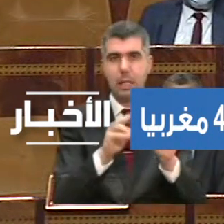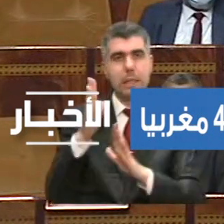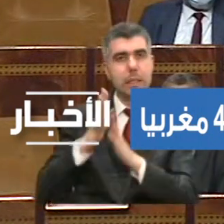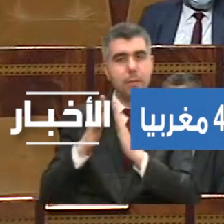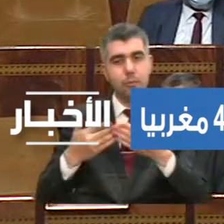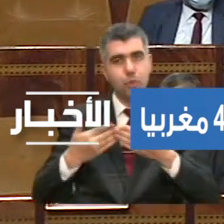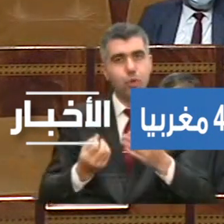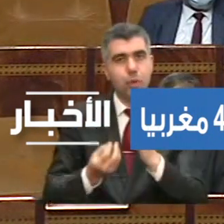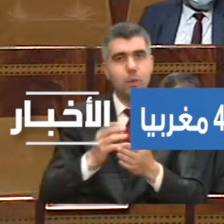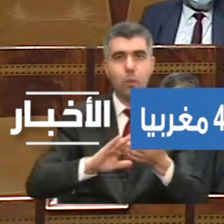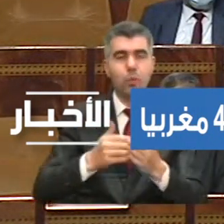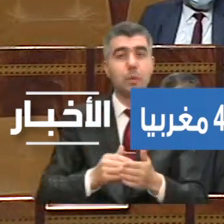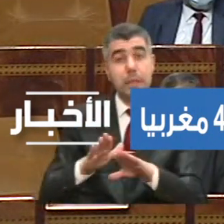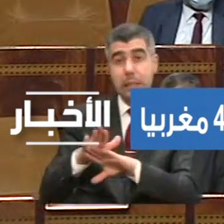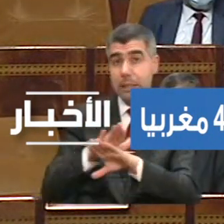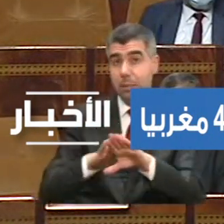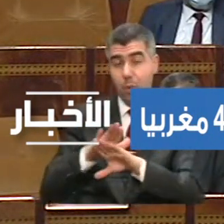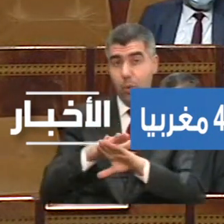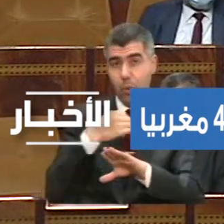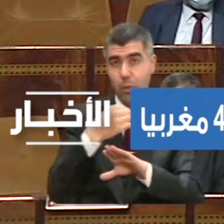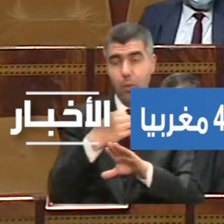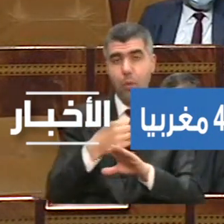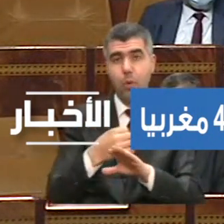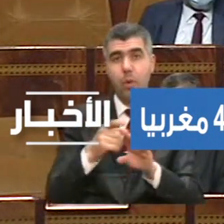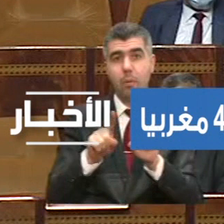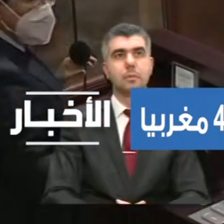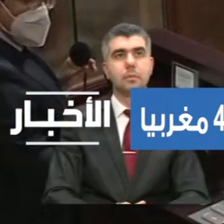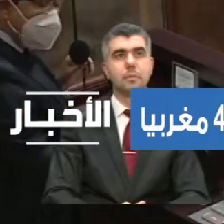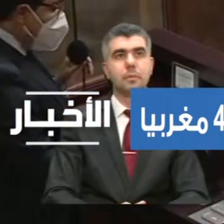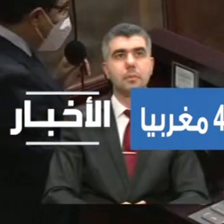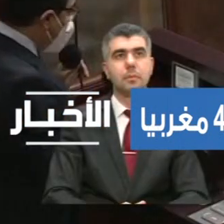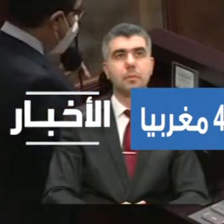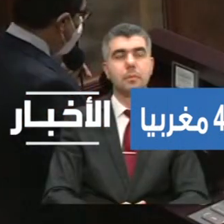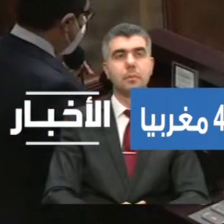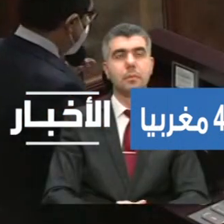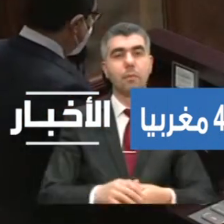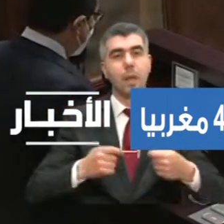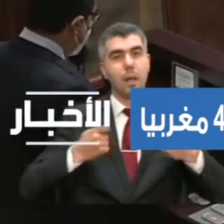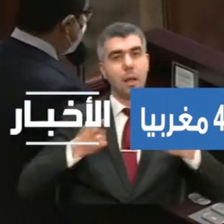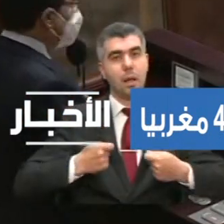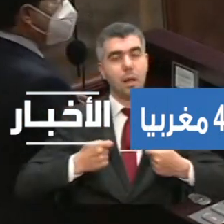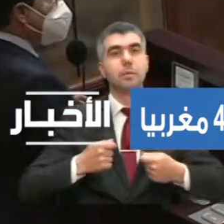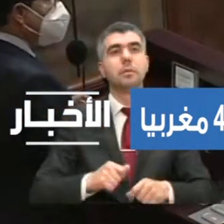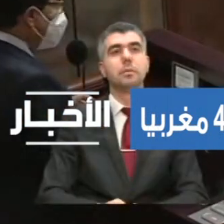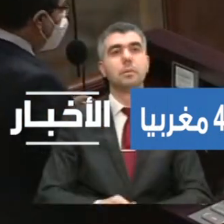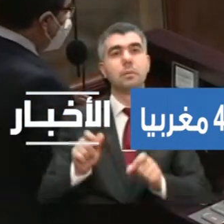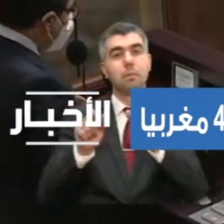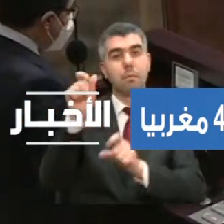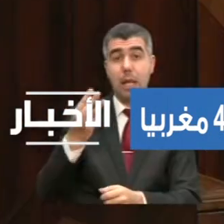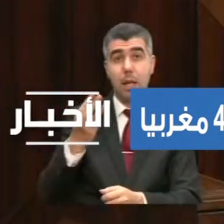سيتم خلال الفترة ما بين 21 و 27 يونيو الجاري برمجة 30 رحلة